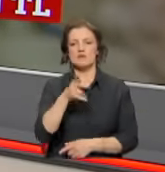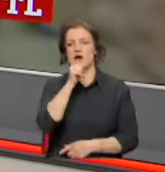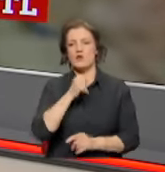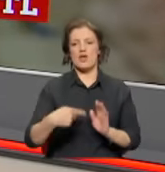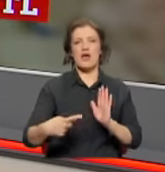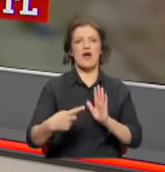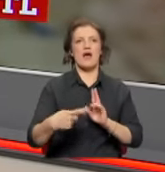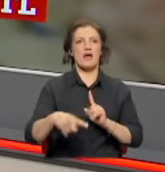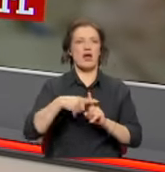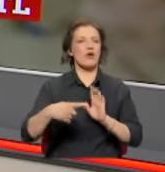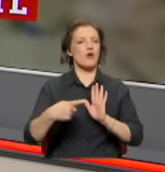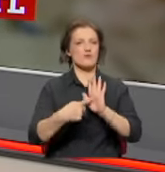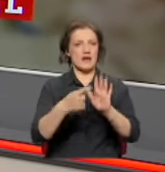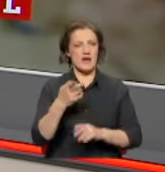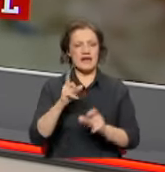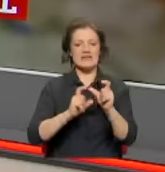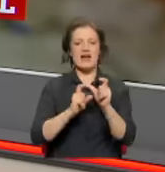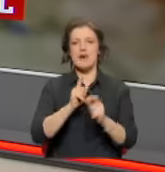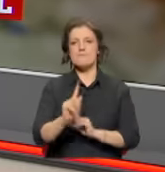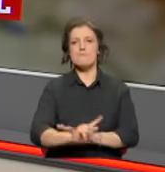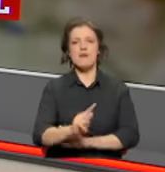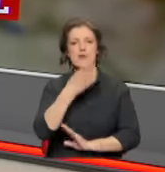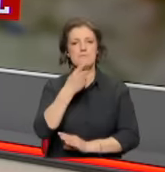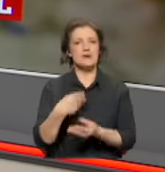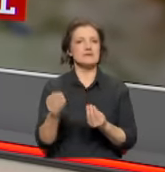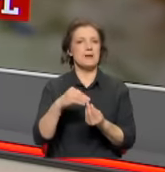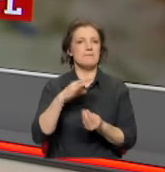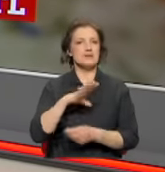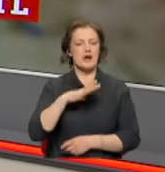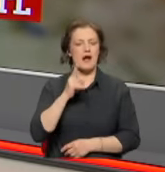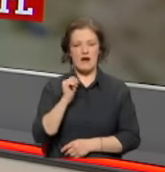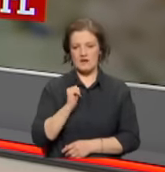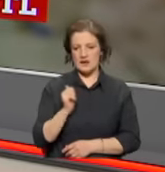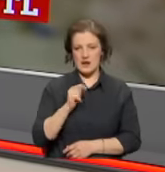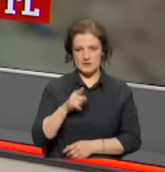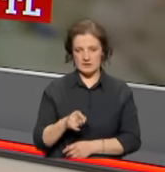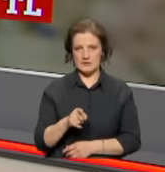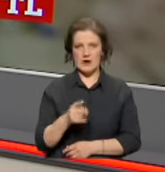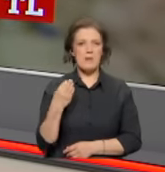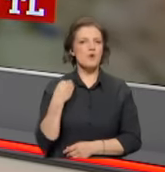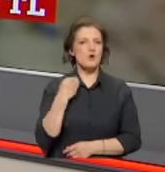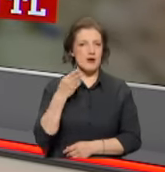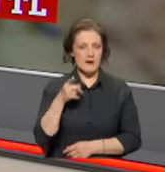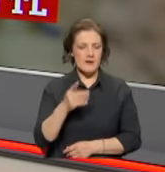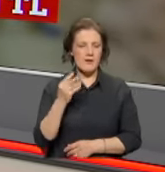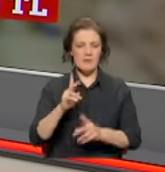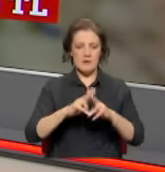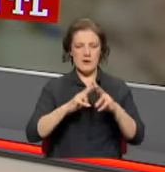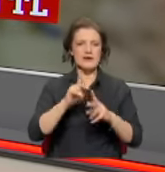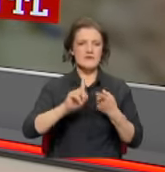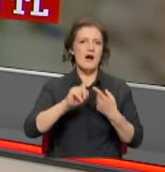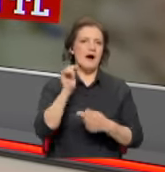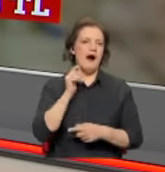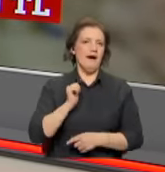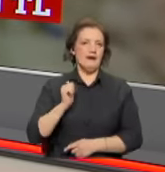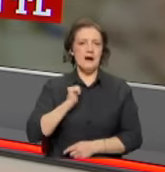gösterge isteyenler, seyyanen memur emeklisine zam isteyenler, efendim askerlik borçlanması polis ve askerlerin,